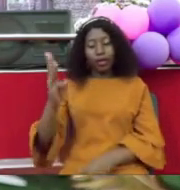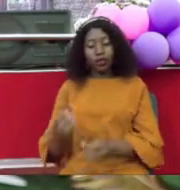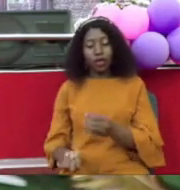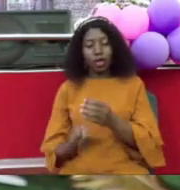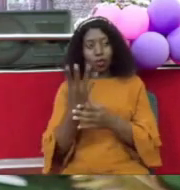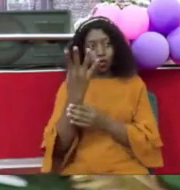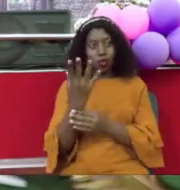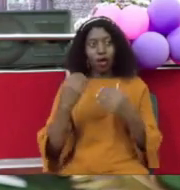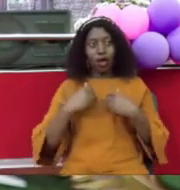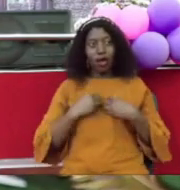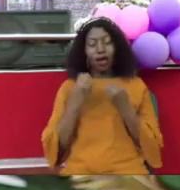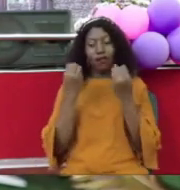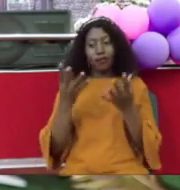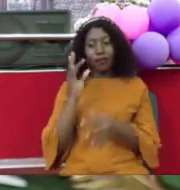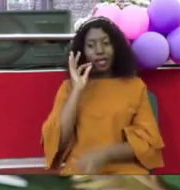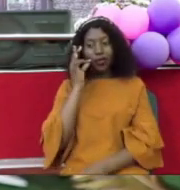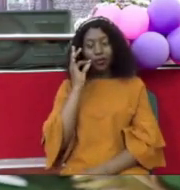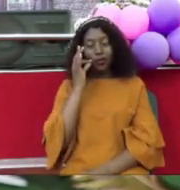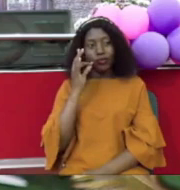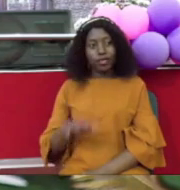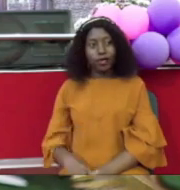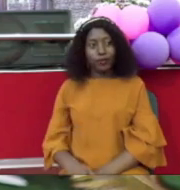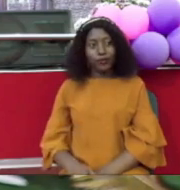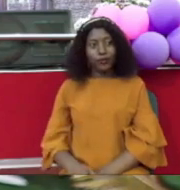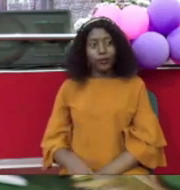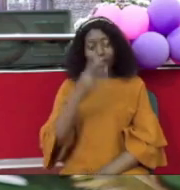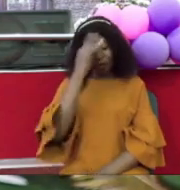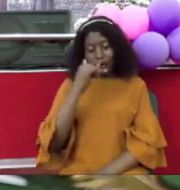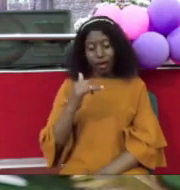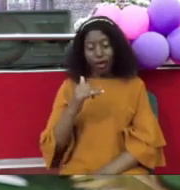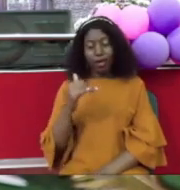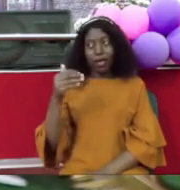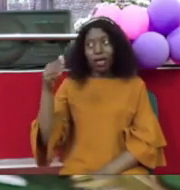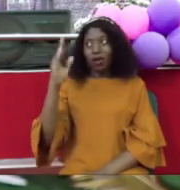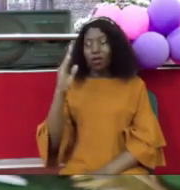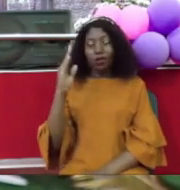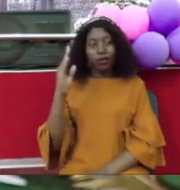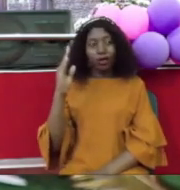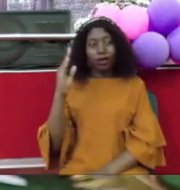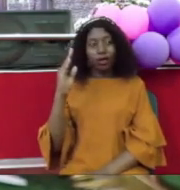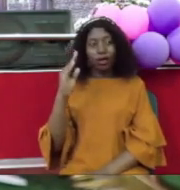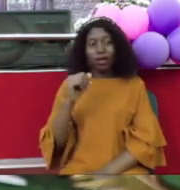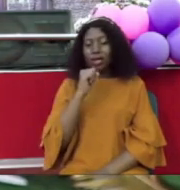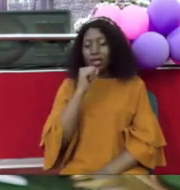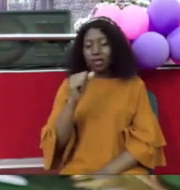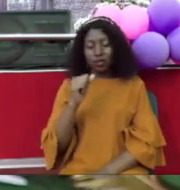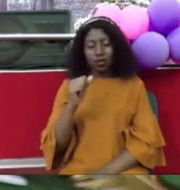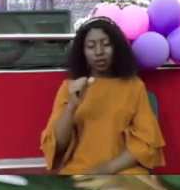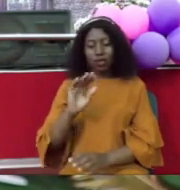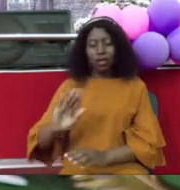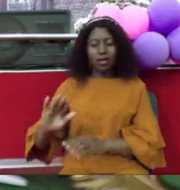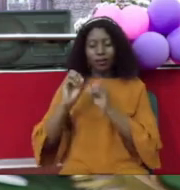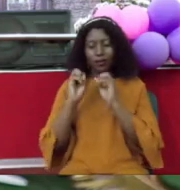much fruit. Haikaweze kukua na kuweza kuzaa matunda mengi. Because God does not bring his word in vain. Kwa sababu Mungu